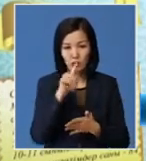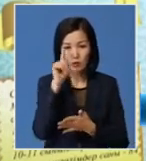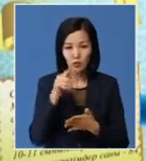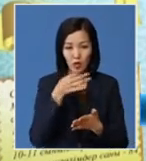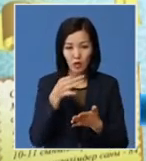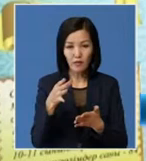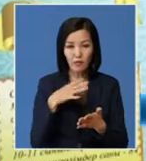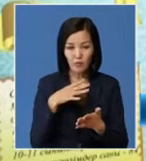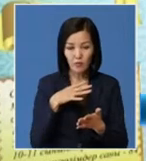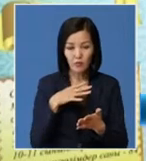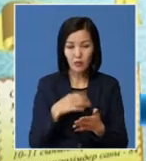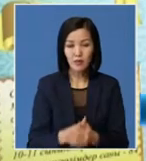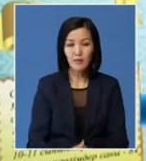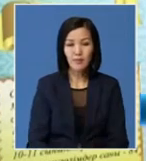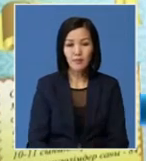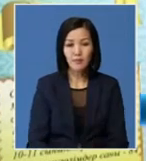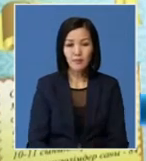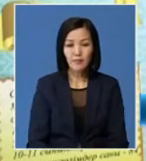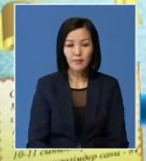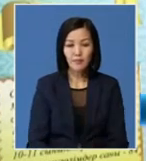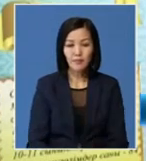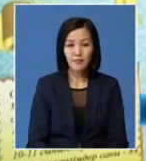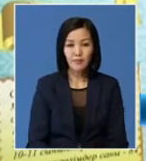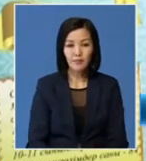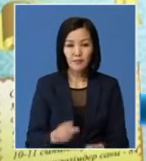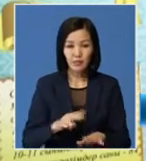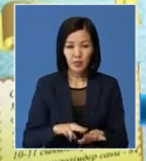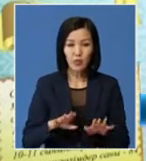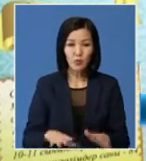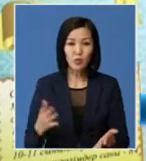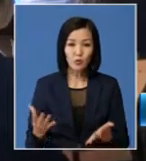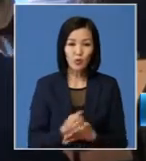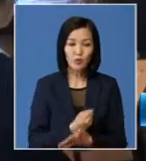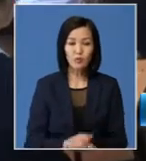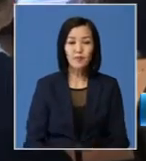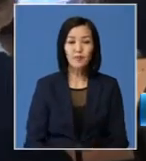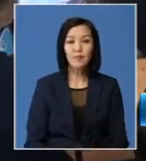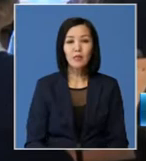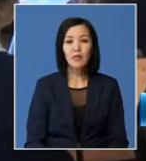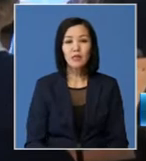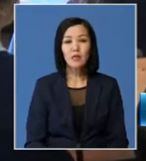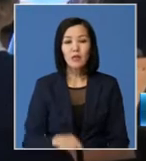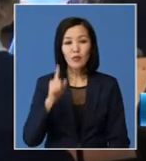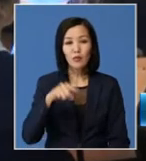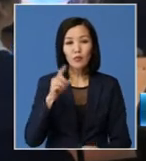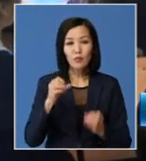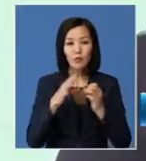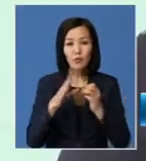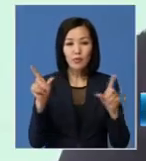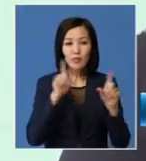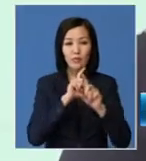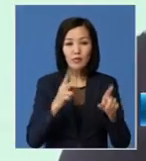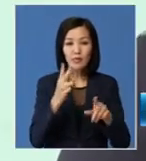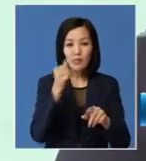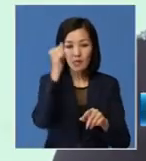Оған да жауап беріп, сонымен екінші орынды елендім. Жалғамыстағы нөмірі 15-ші мектепте соңғы